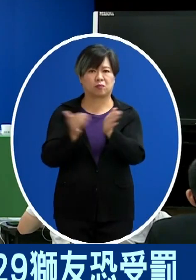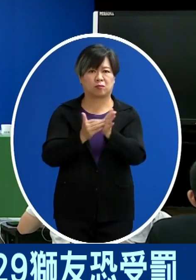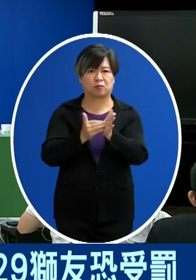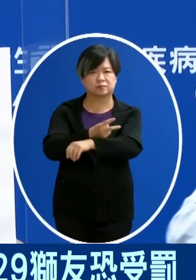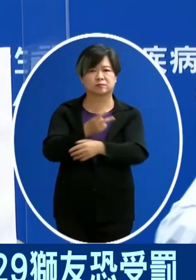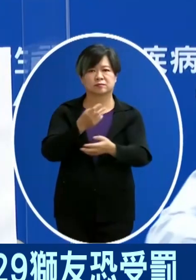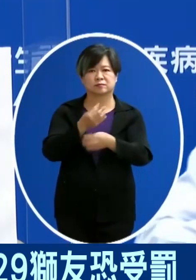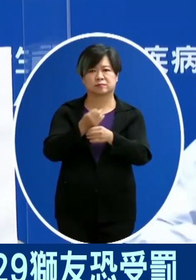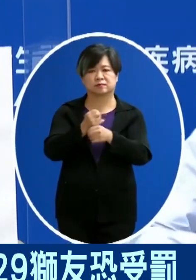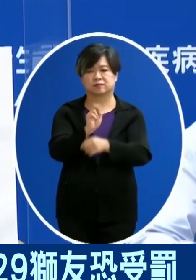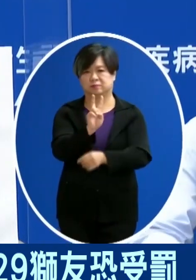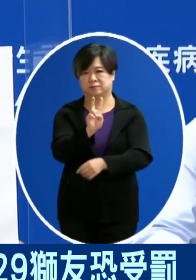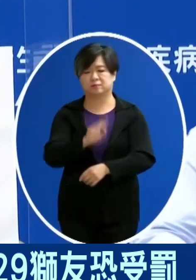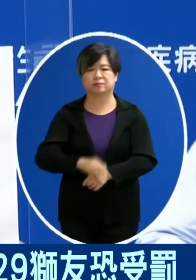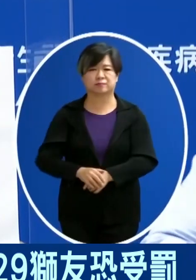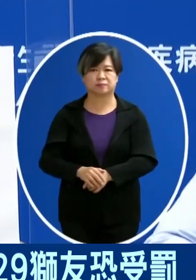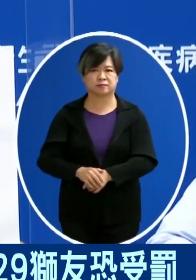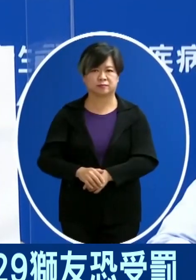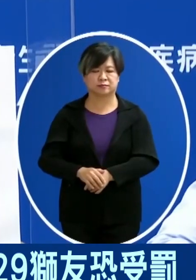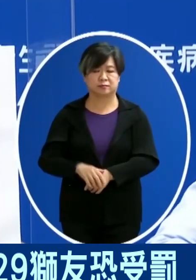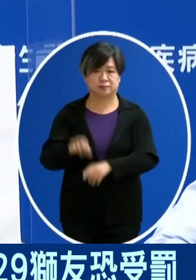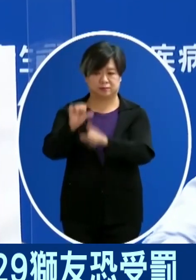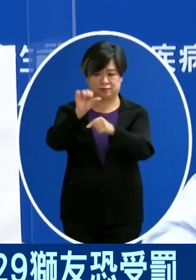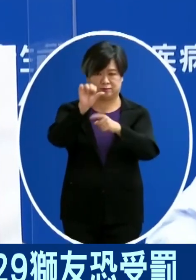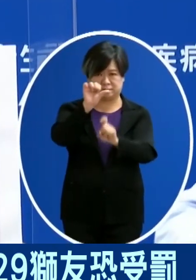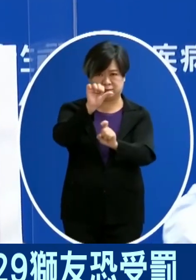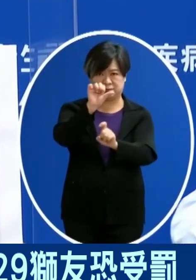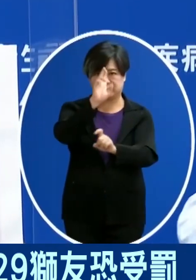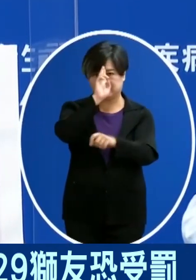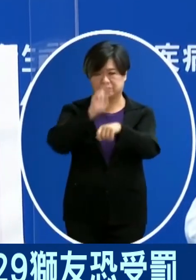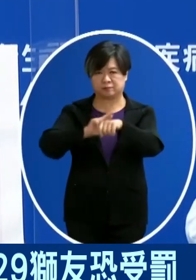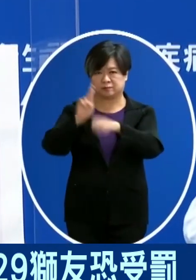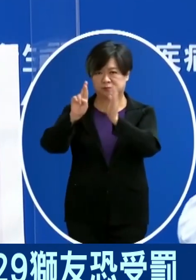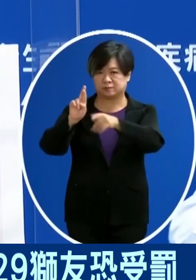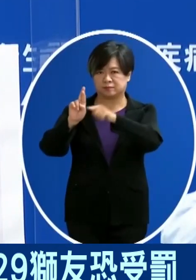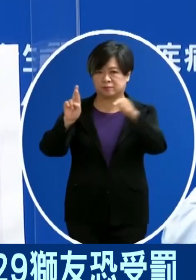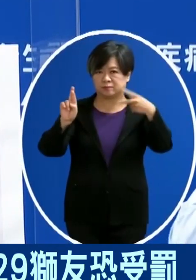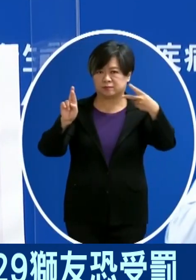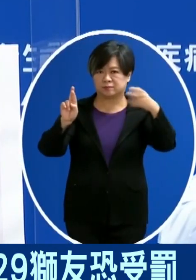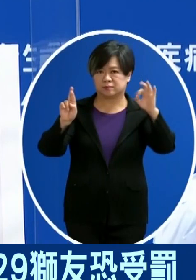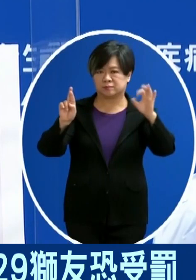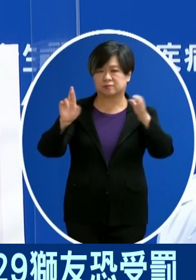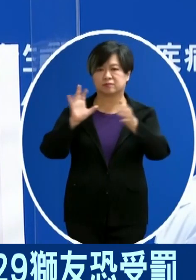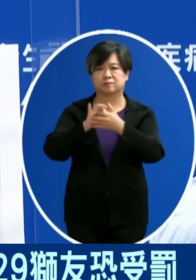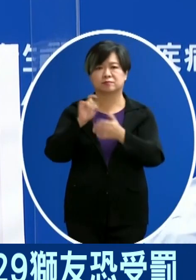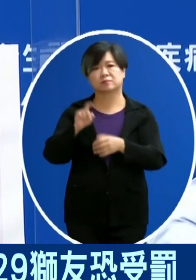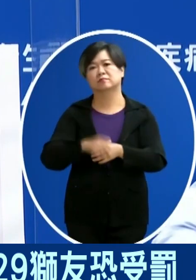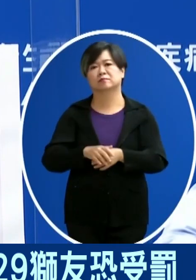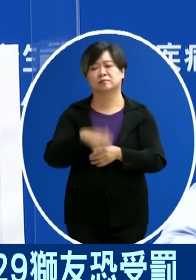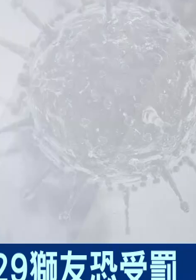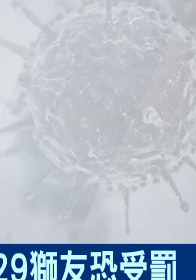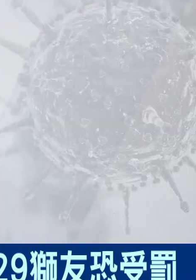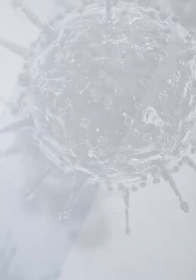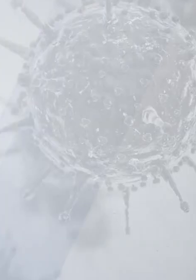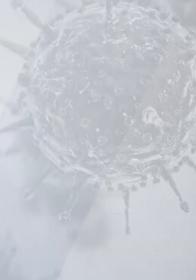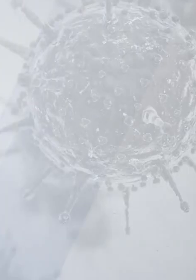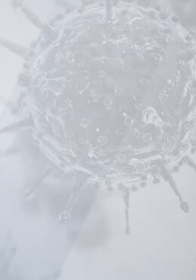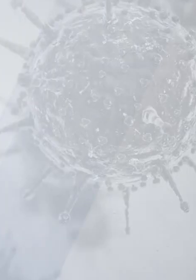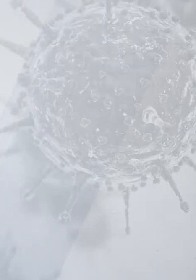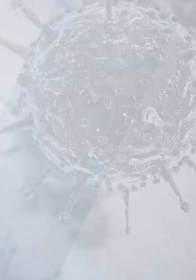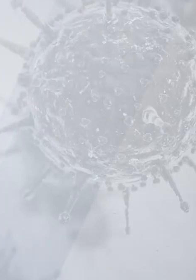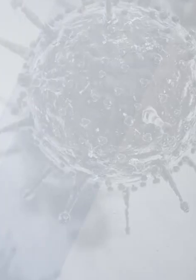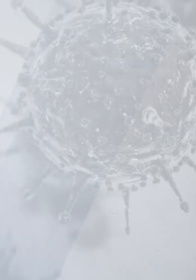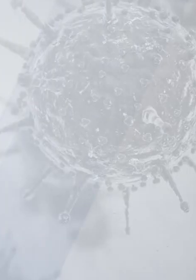前会长友人按1229，但他起初公称儿女都在国外，没说实话，一开始才没框列到女儿。而女